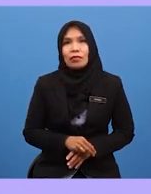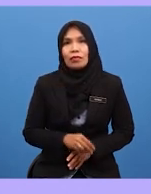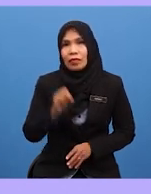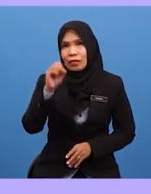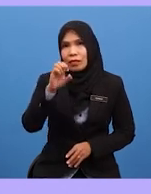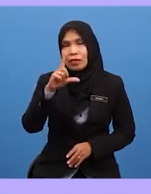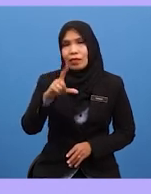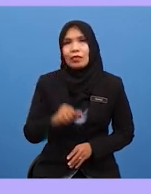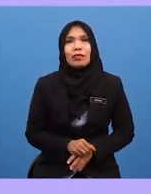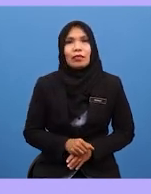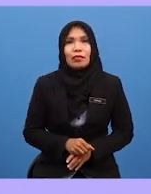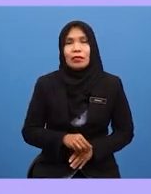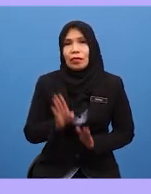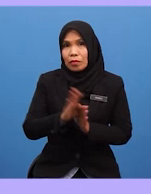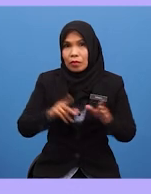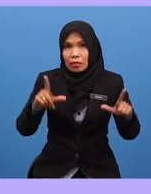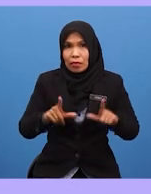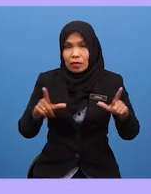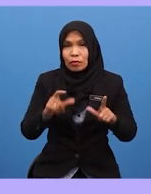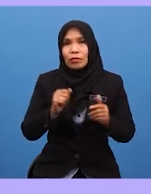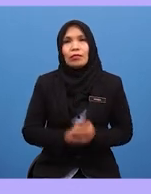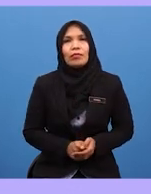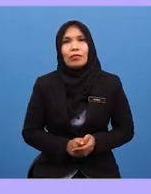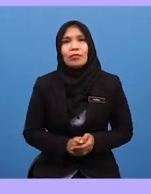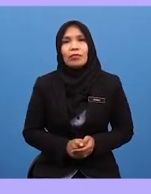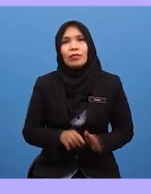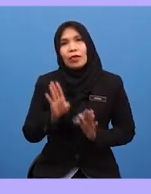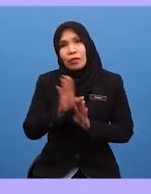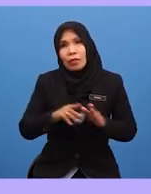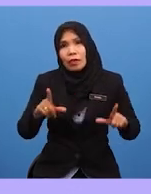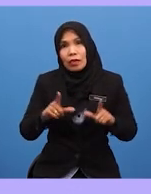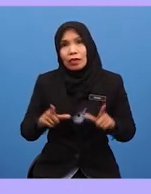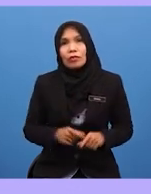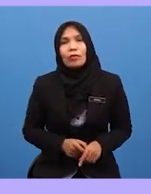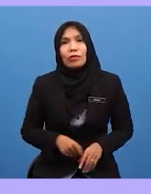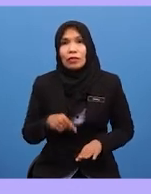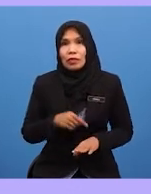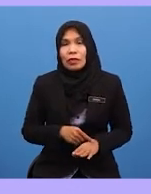peringkat zigot hingga peringkat dewasa.